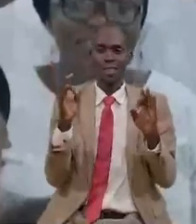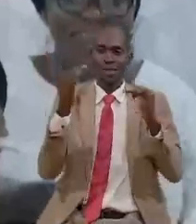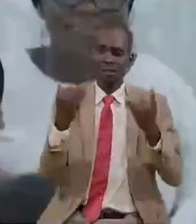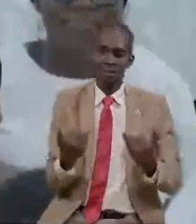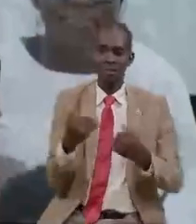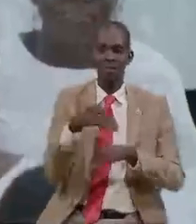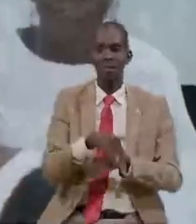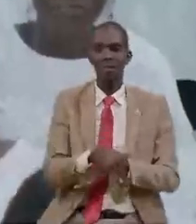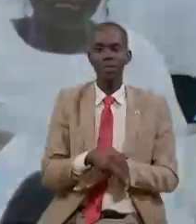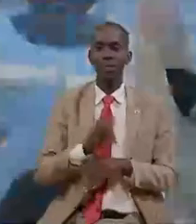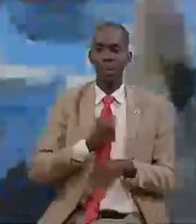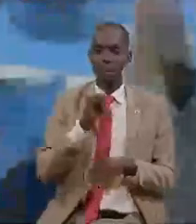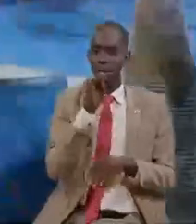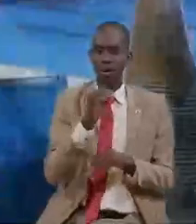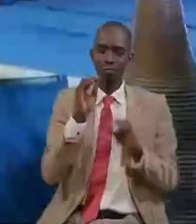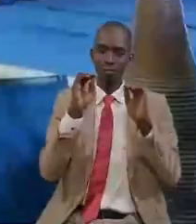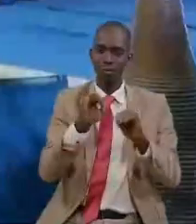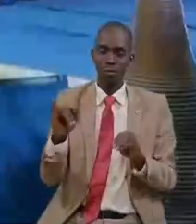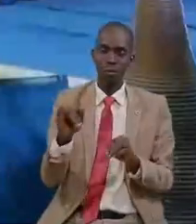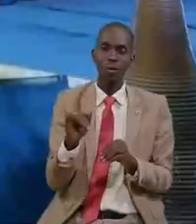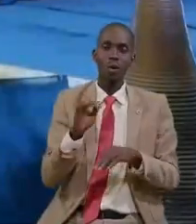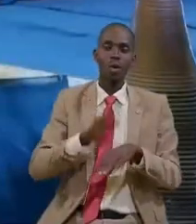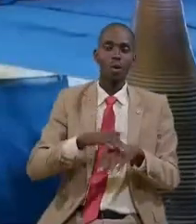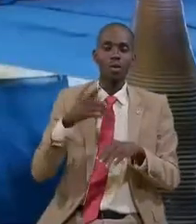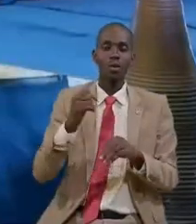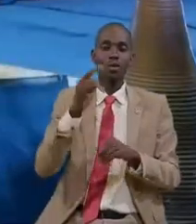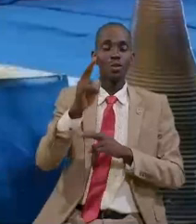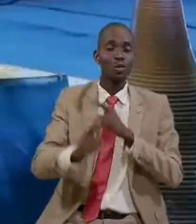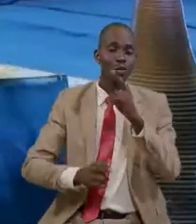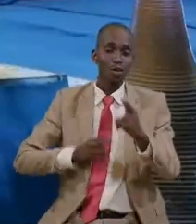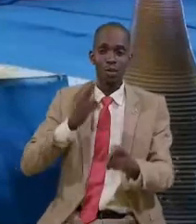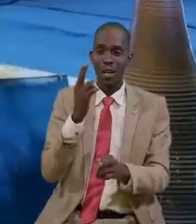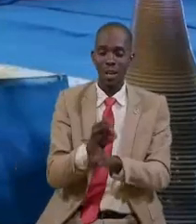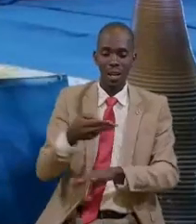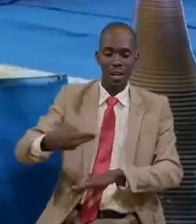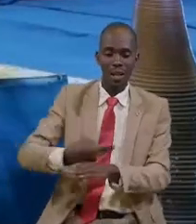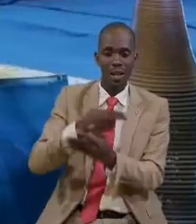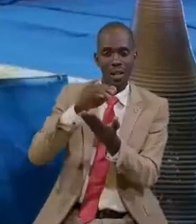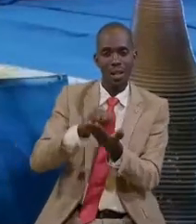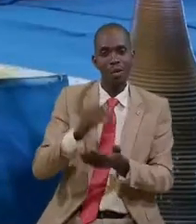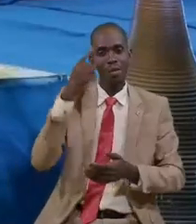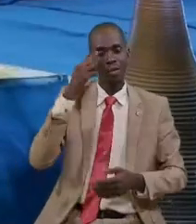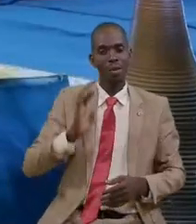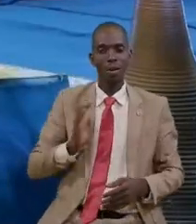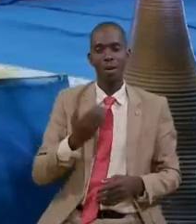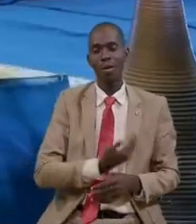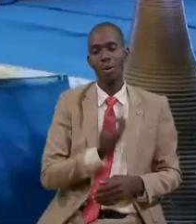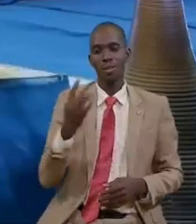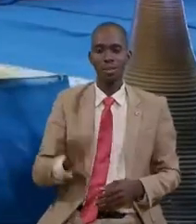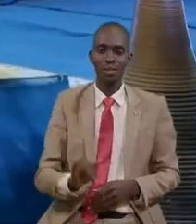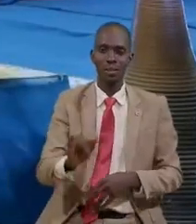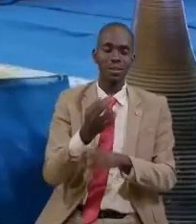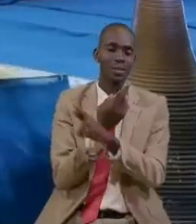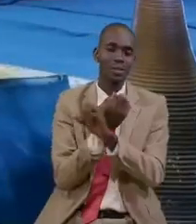parle de l'agneau universel pour notre rédemption